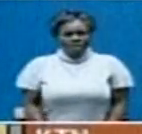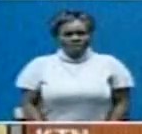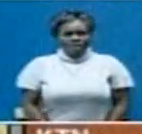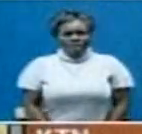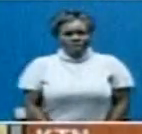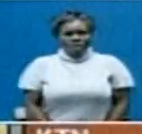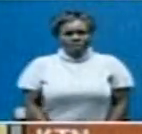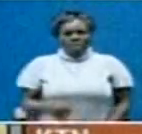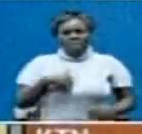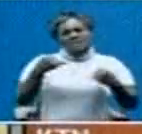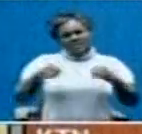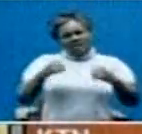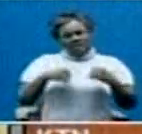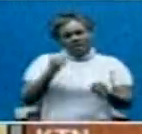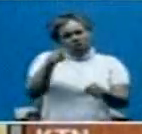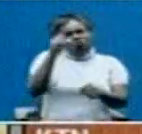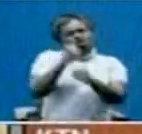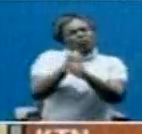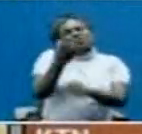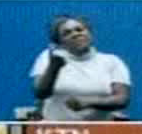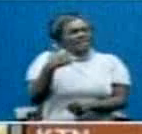Nilikuwa najaribu tu kama wewe iko kazini.